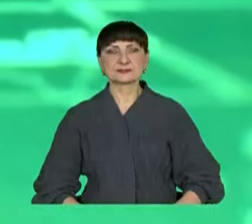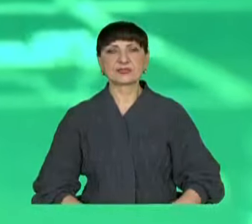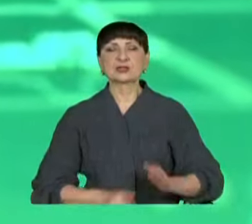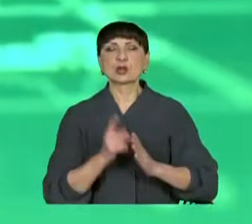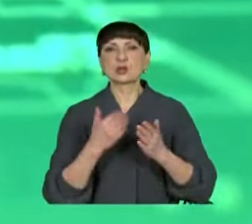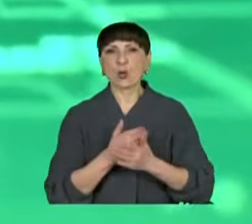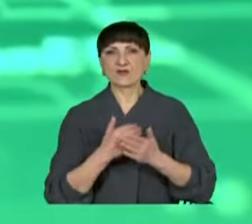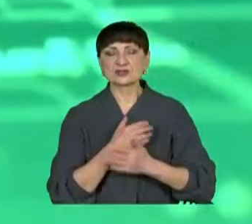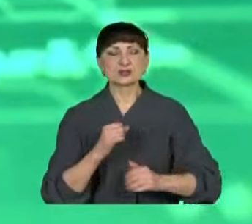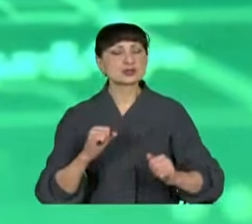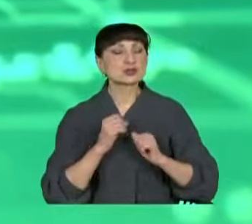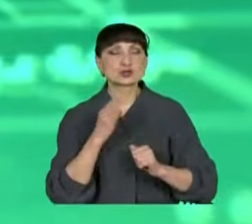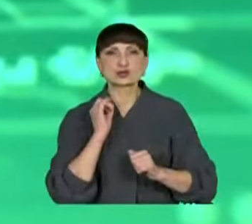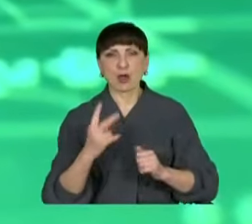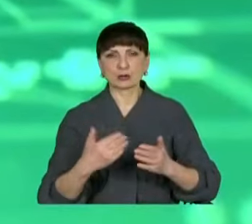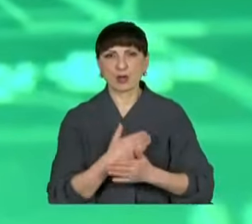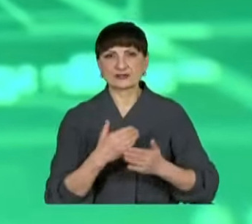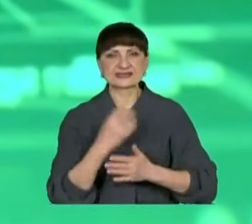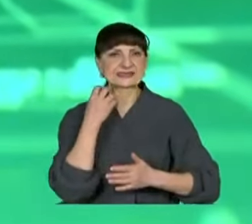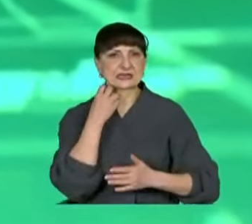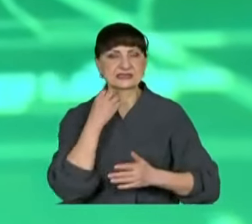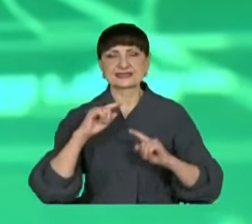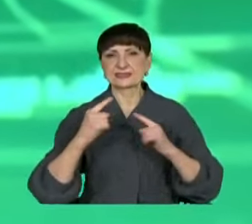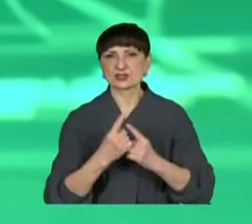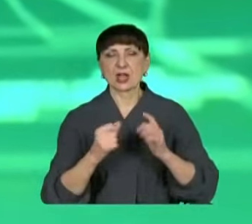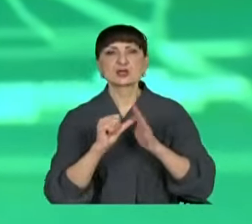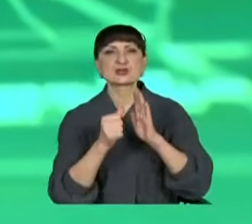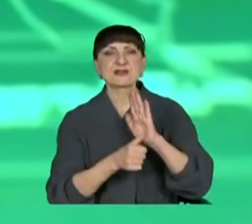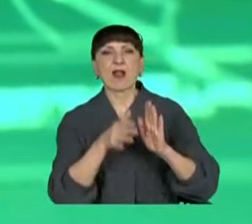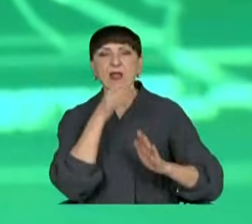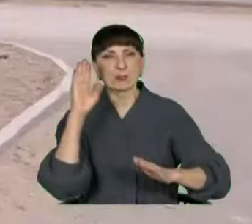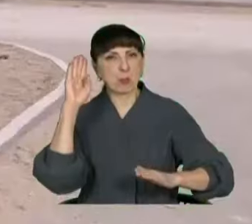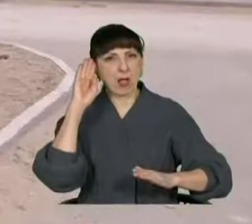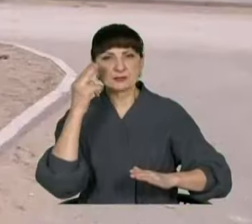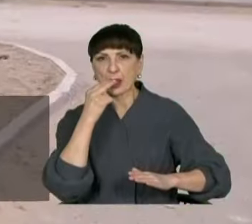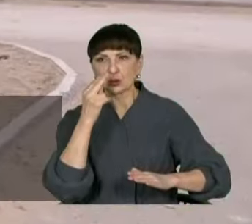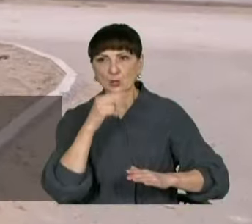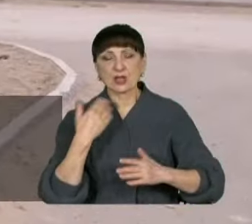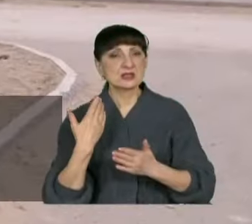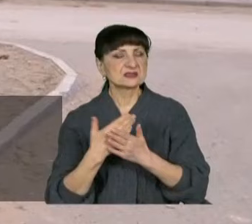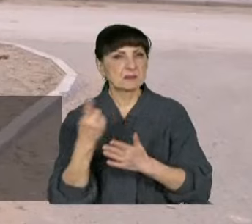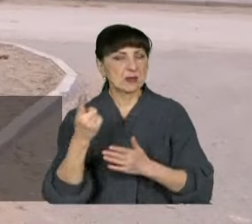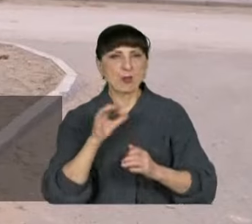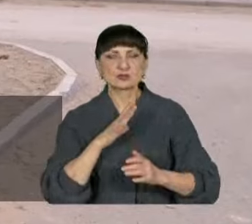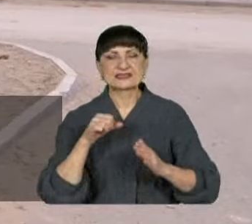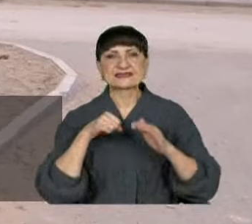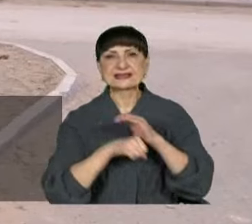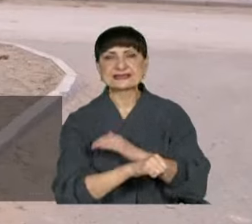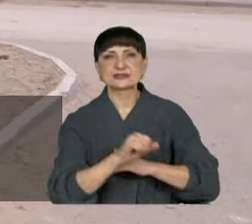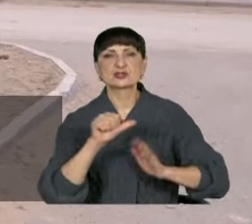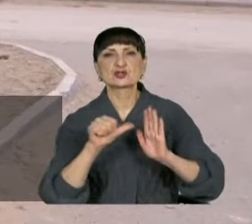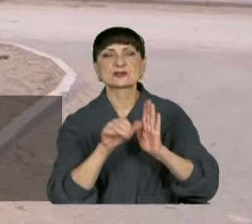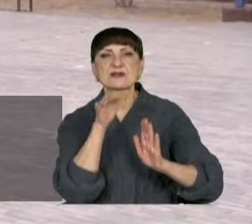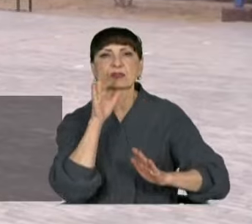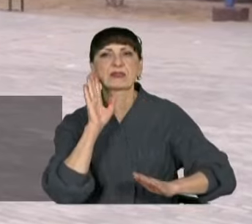Начинаем выпуск с шокирующей новости. В Кызылорде задержали 16-летнего подростка, которого заподозрили в изнасиловании